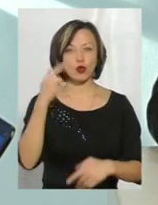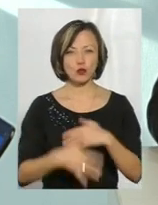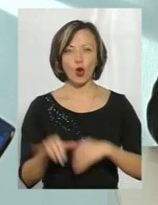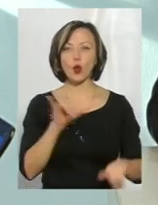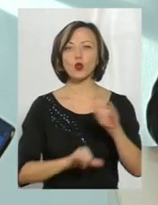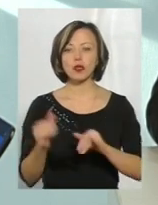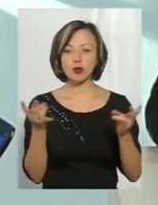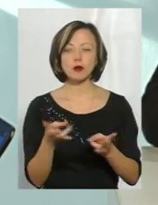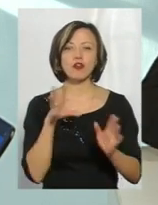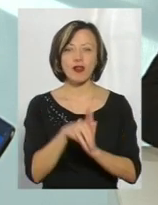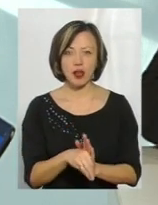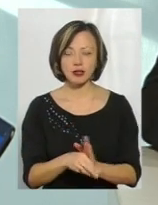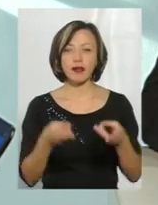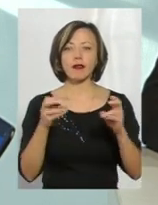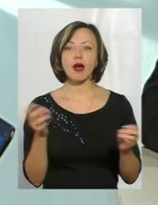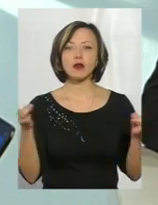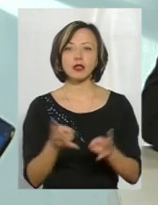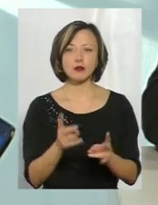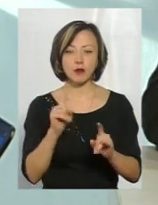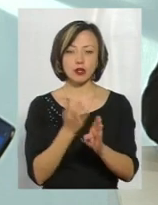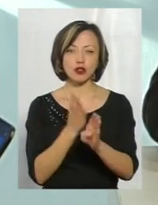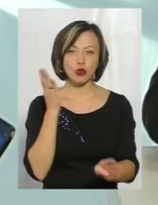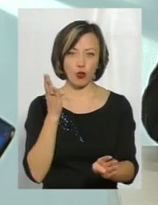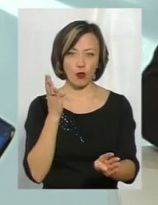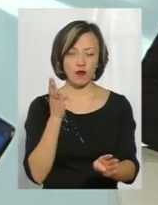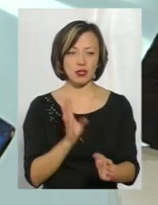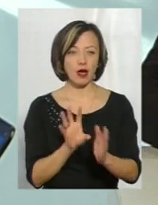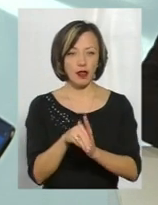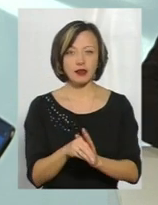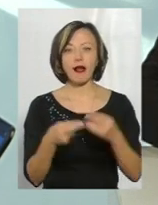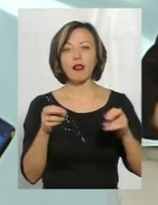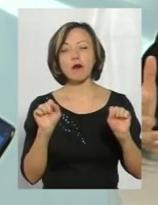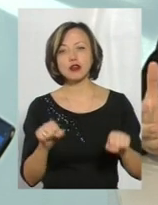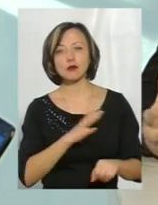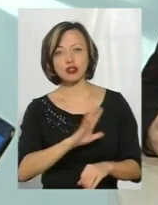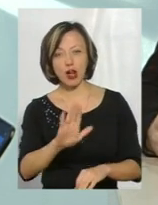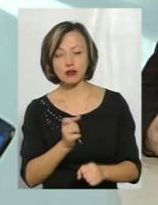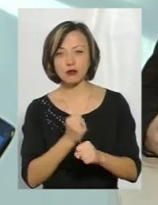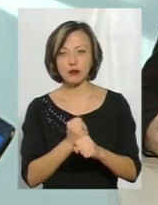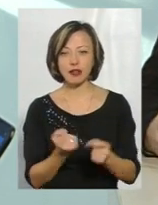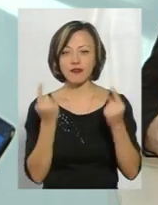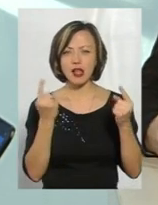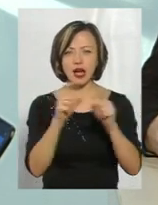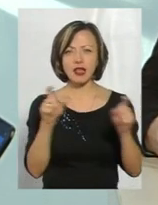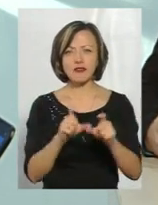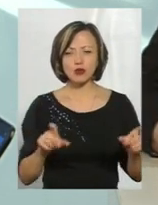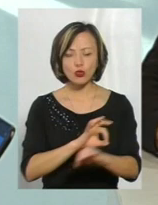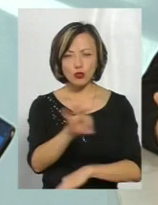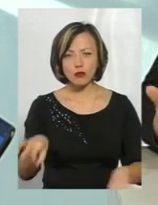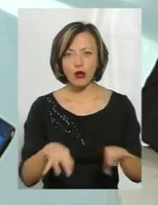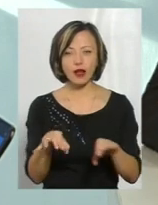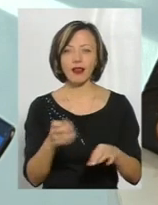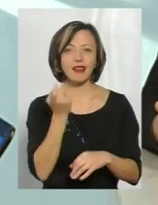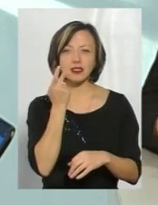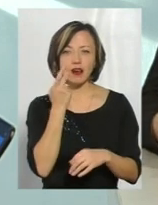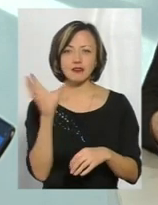куди потрібно вкласти, де потрібно першочергово їх закласти, а де можна почекати, але зробити якийсь великий інфраструктурний проєкт, тому що ну, не